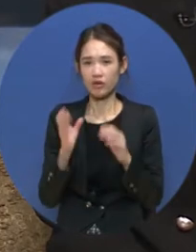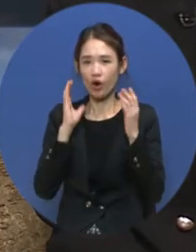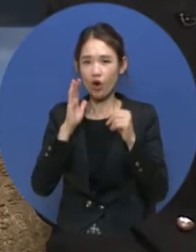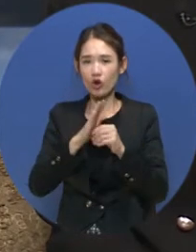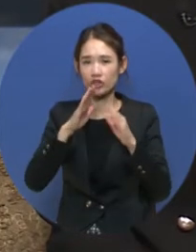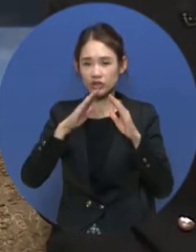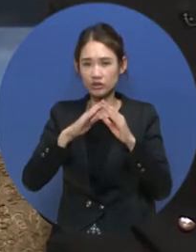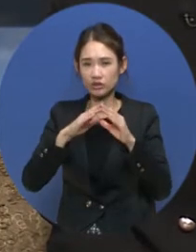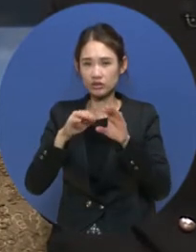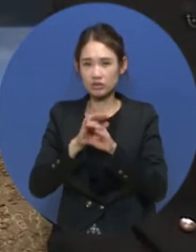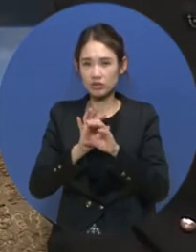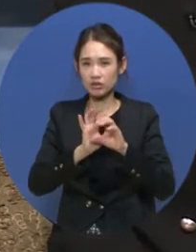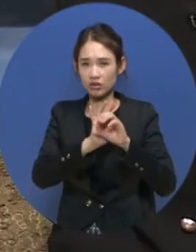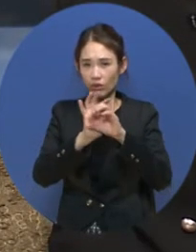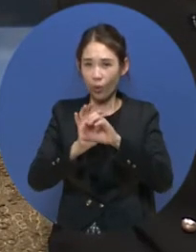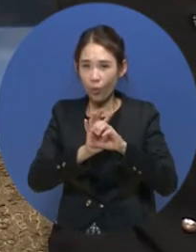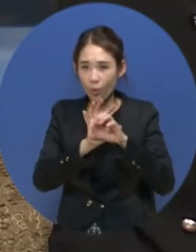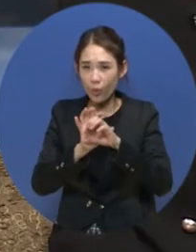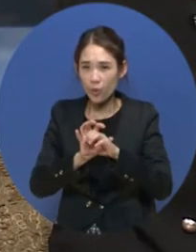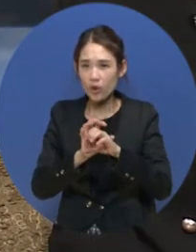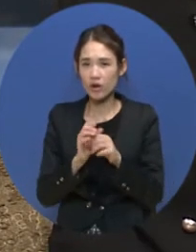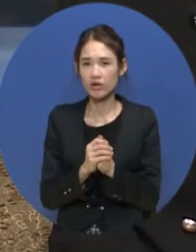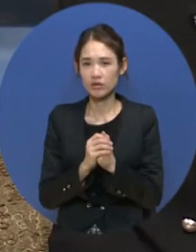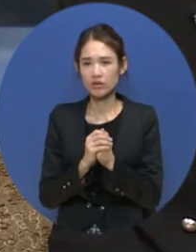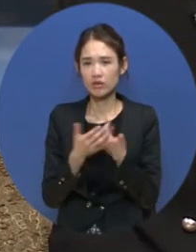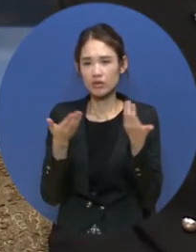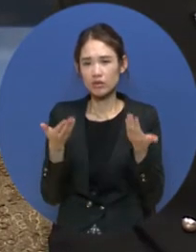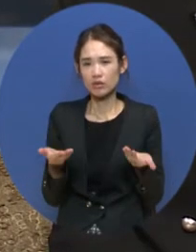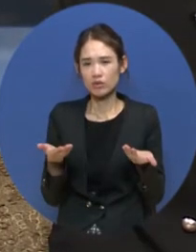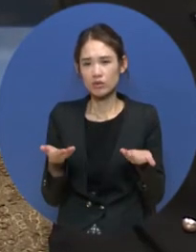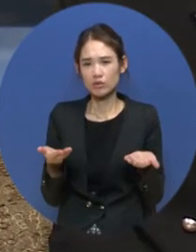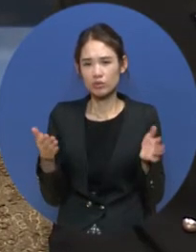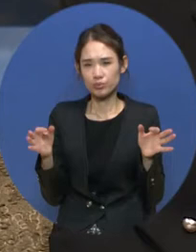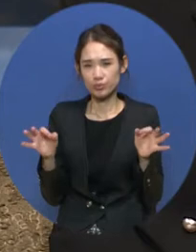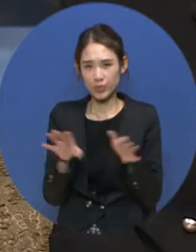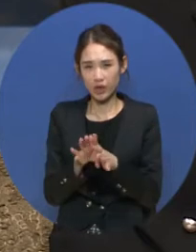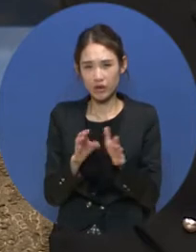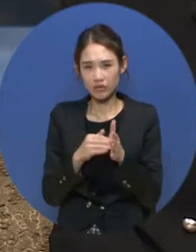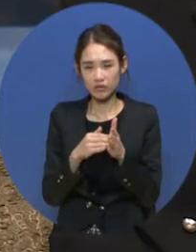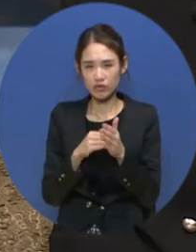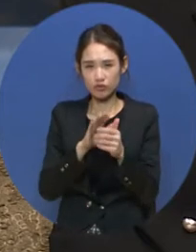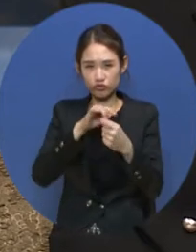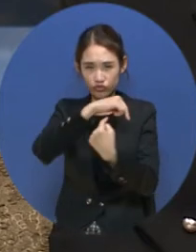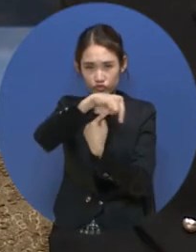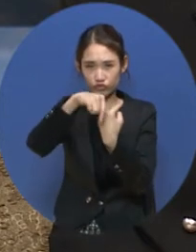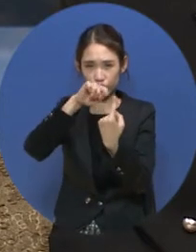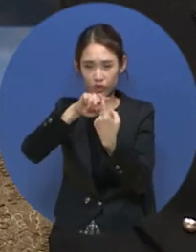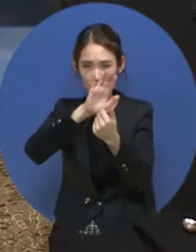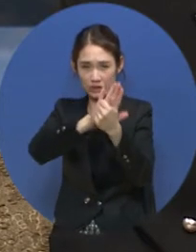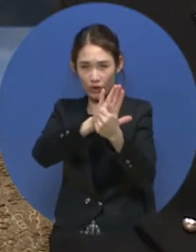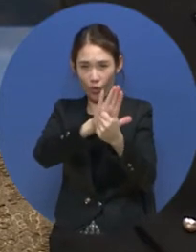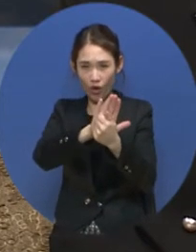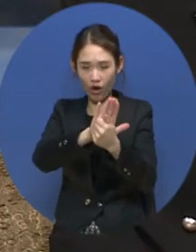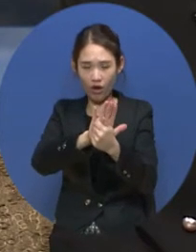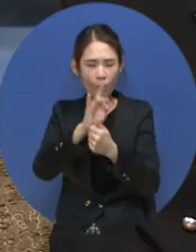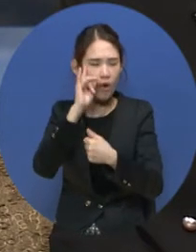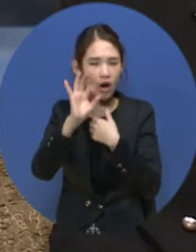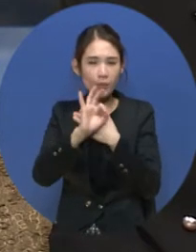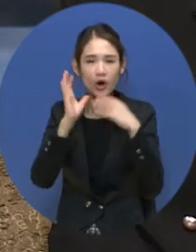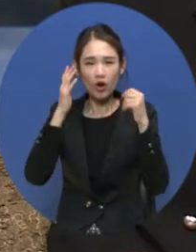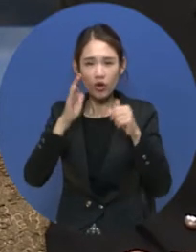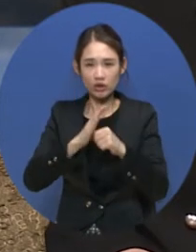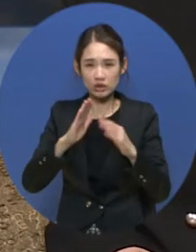어린이집이 이 코로나 사태가 진정될 수 있을 때까지 운영에 대한 지원 그래야지. 왜냐하면 어린이집이